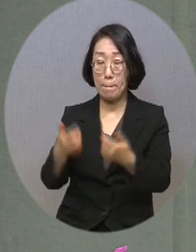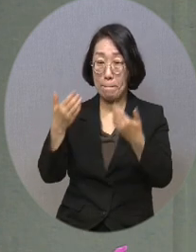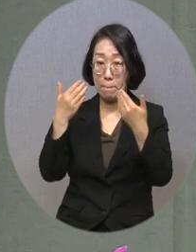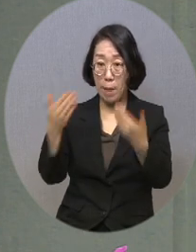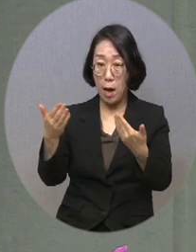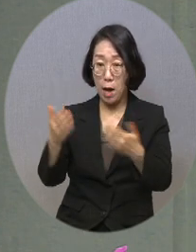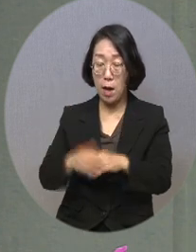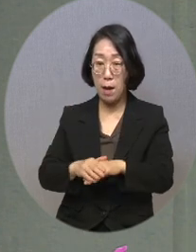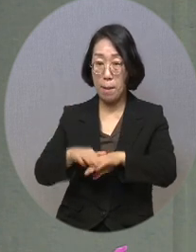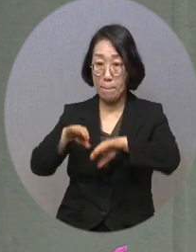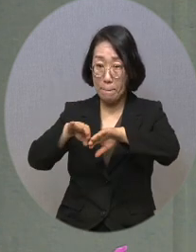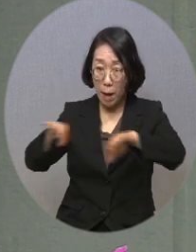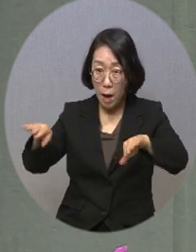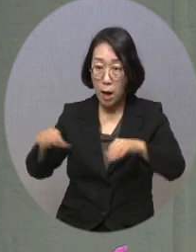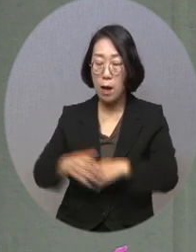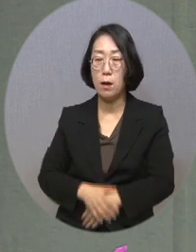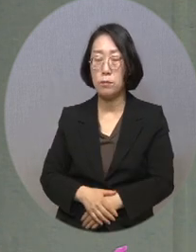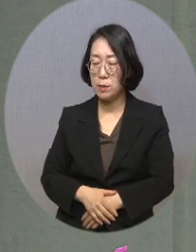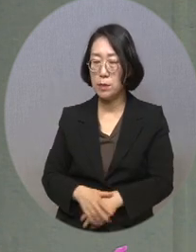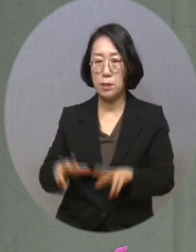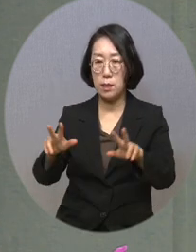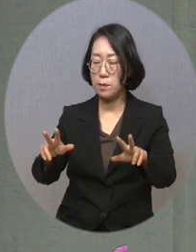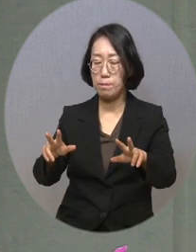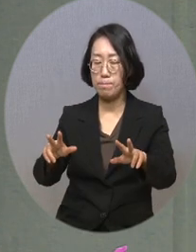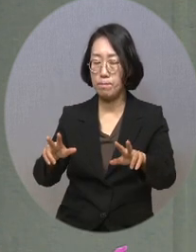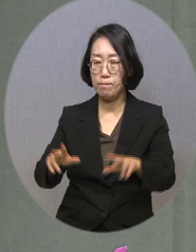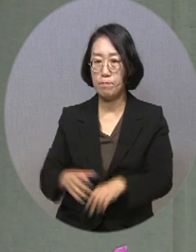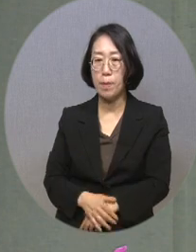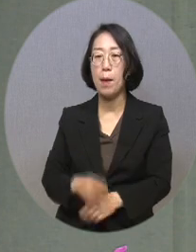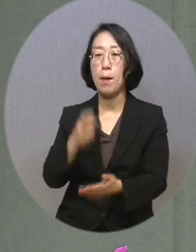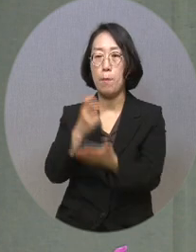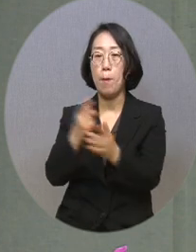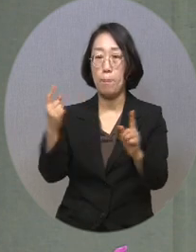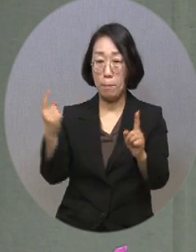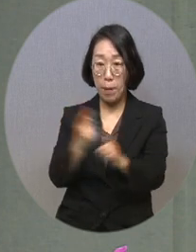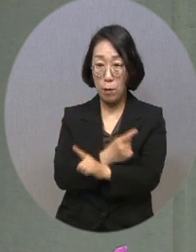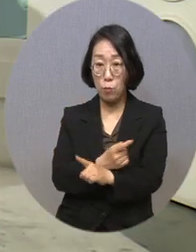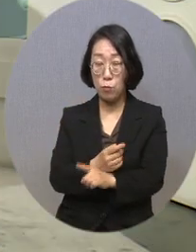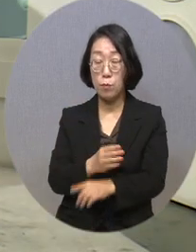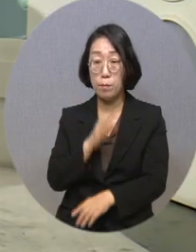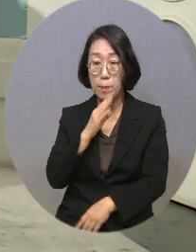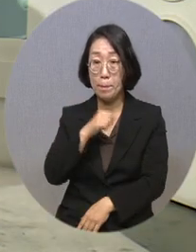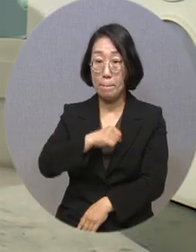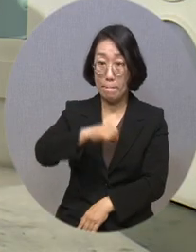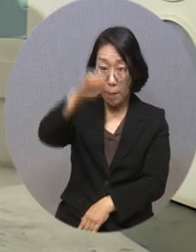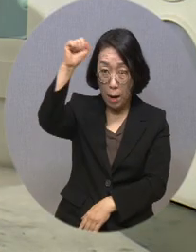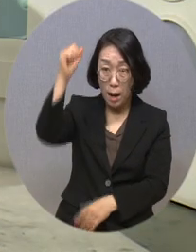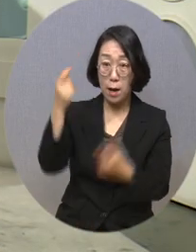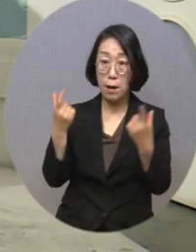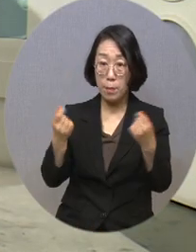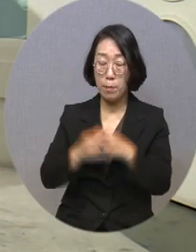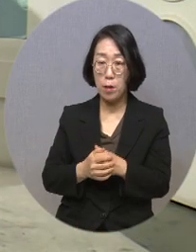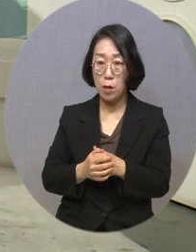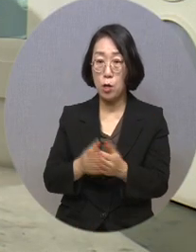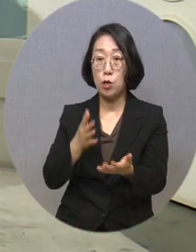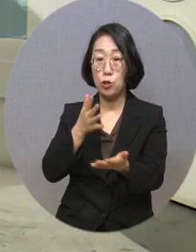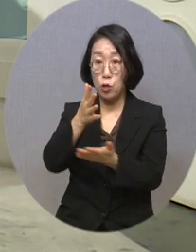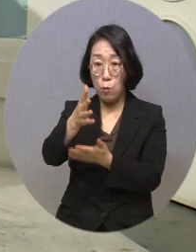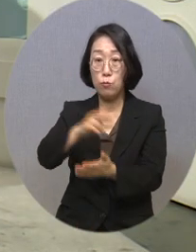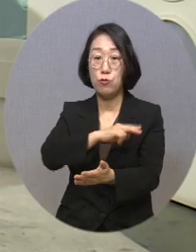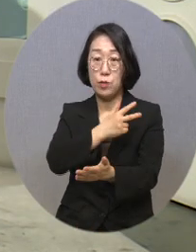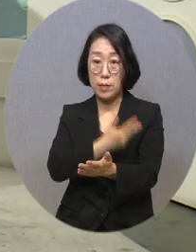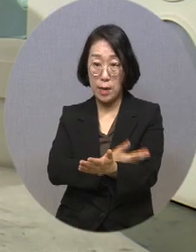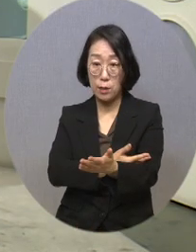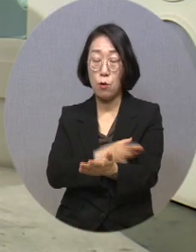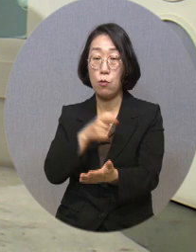이제는 그건 옛날이지 지금은 아니다 네. 해서 바꿔버린 거 그것이 통과가 됐고 네, 예. 아. 전문 자격사